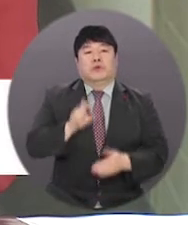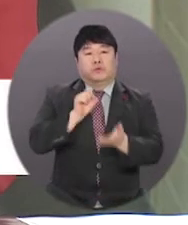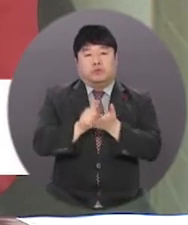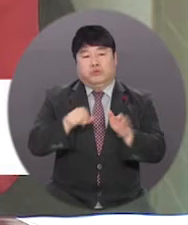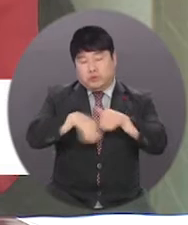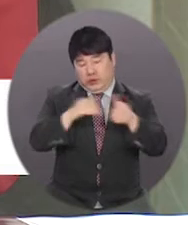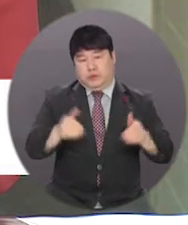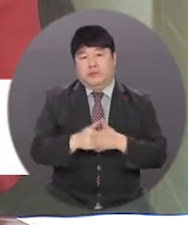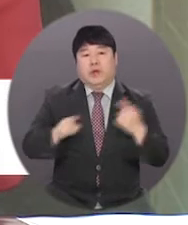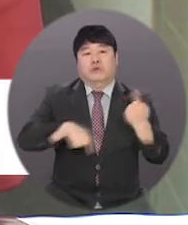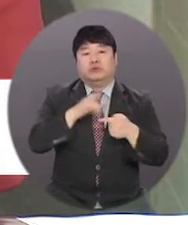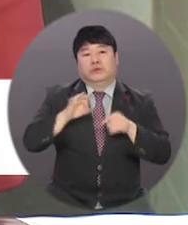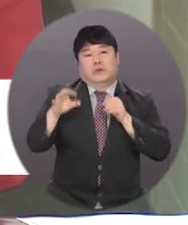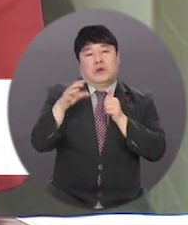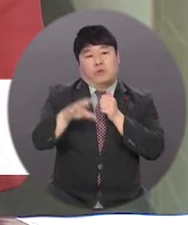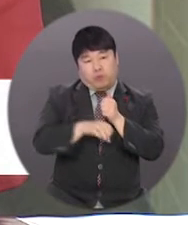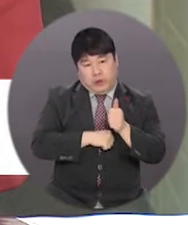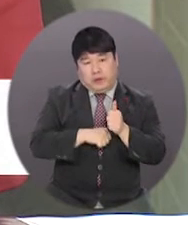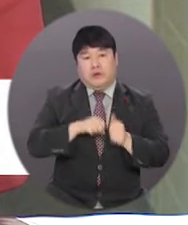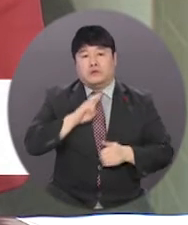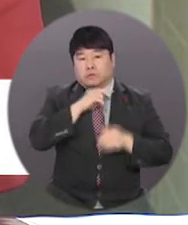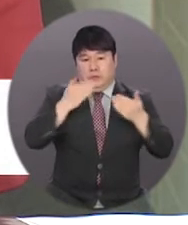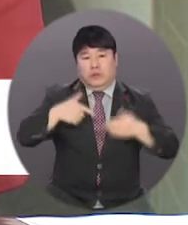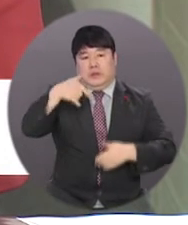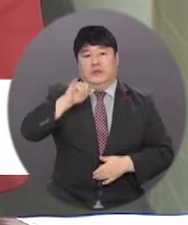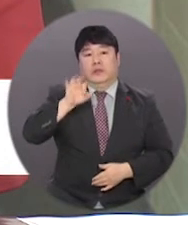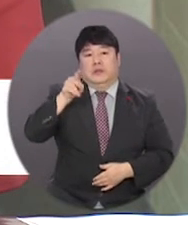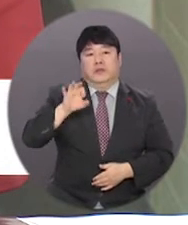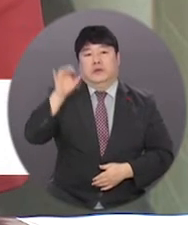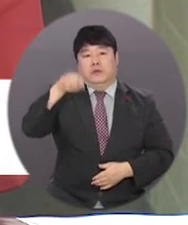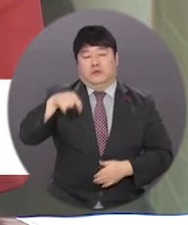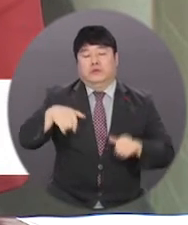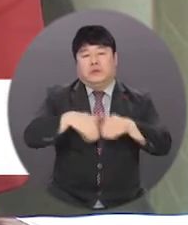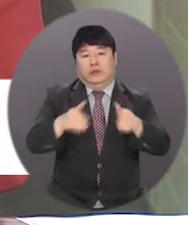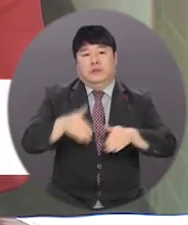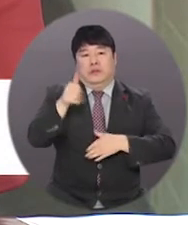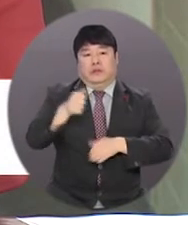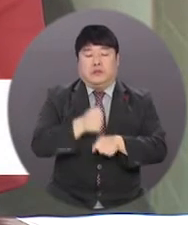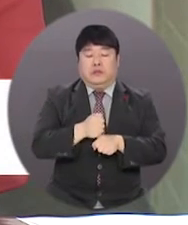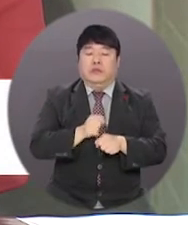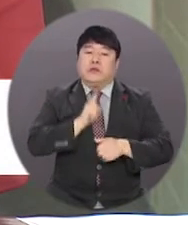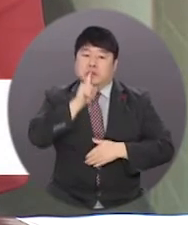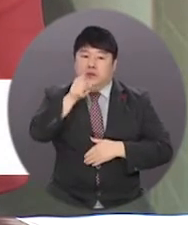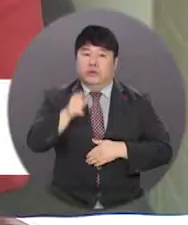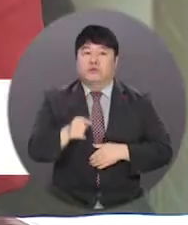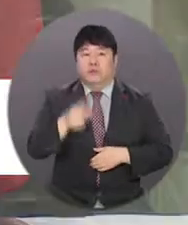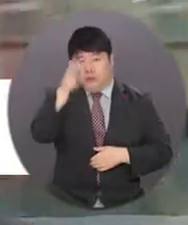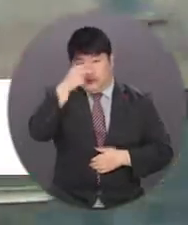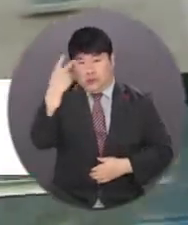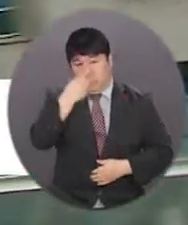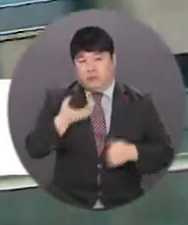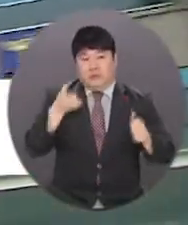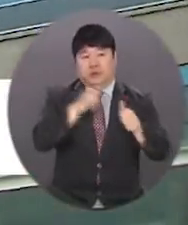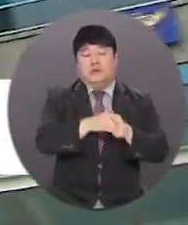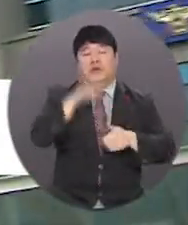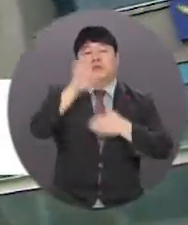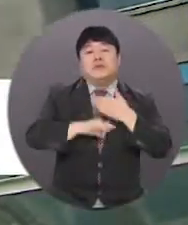광주FC의 운영비 횡령 의혹을 받는 기영욱 전 단장이 기소 의견으로 검찰에 넘겨졌습니다.